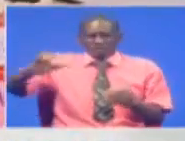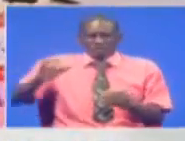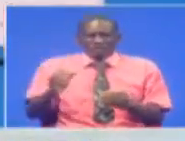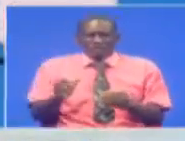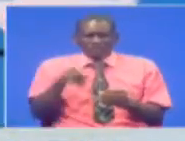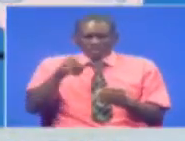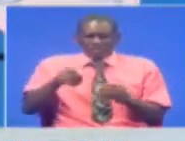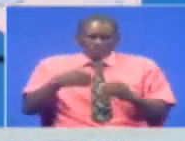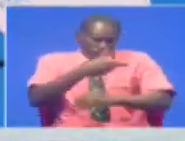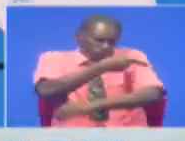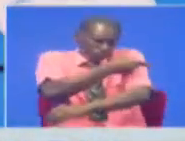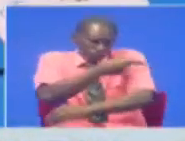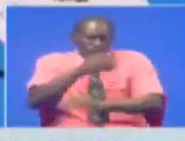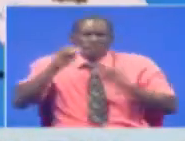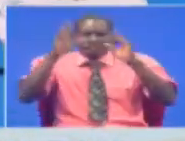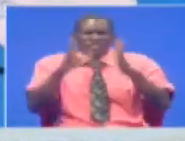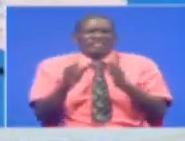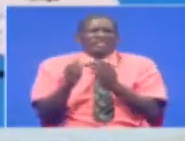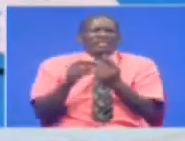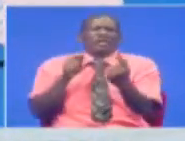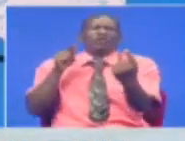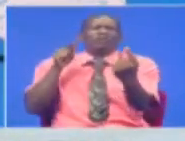Zoezi hilo linalenga kuwachanja walimu